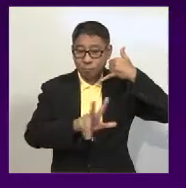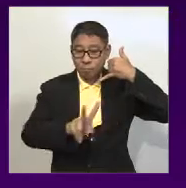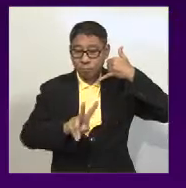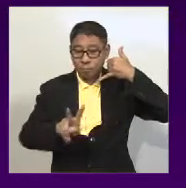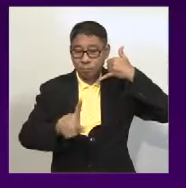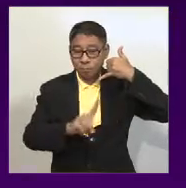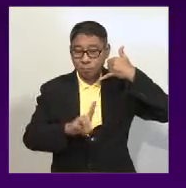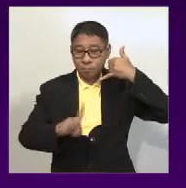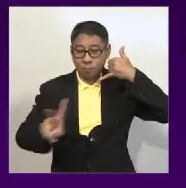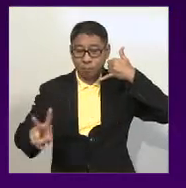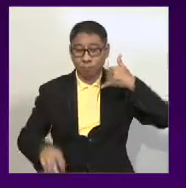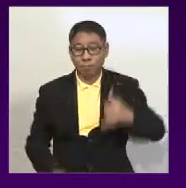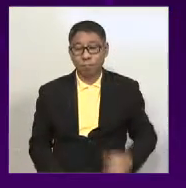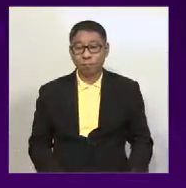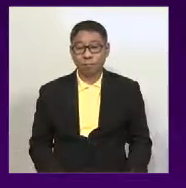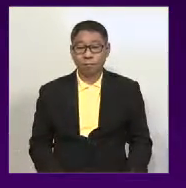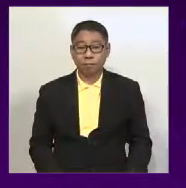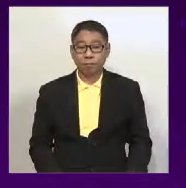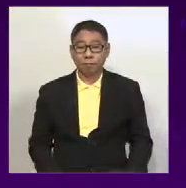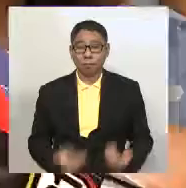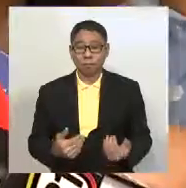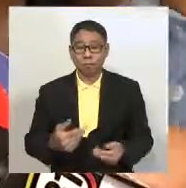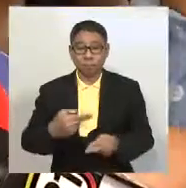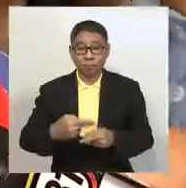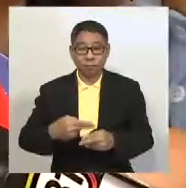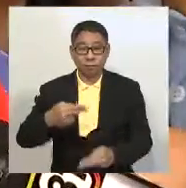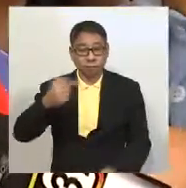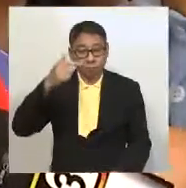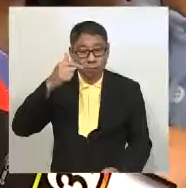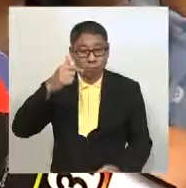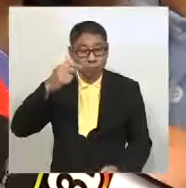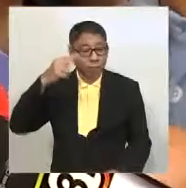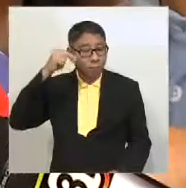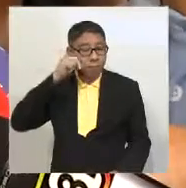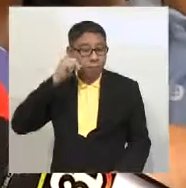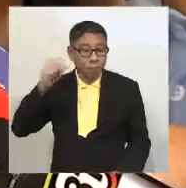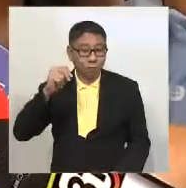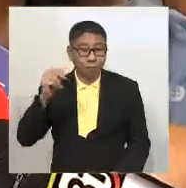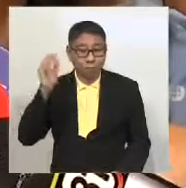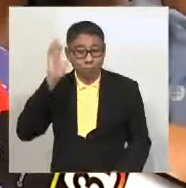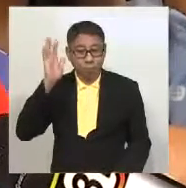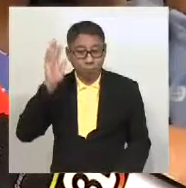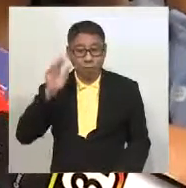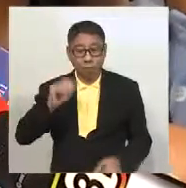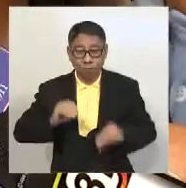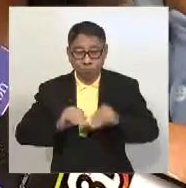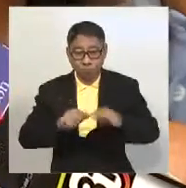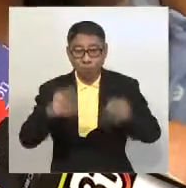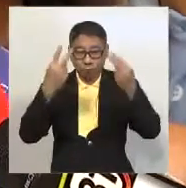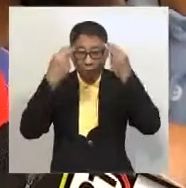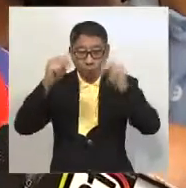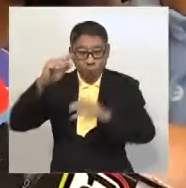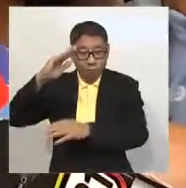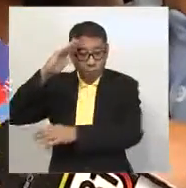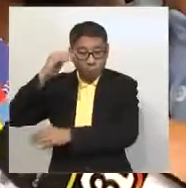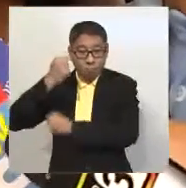045452142ทางด้านของนางนฤมลพิญโยสินวัฒน์นะคะโฆษกประจำสำนักนายกรัฐมนตรีก็เปิดเผยว่าพลเอกประยุทธ์จันท